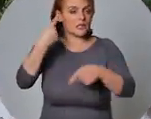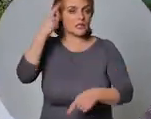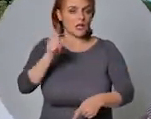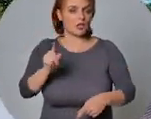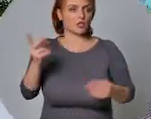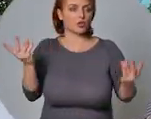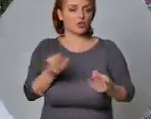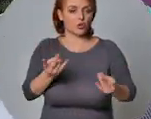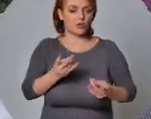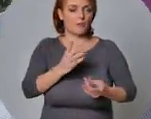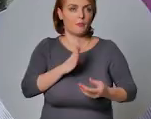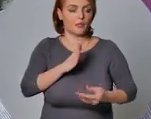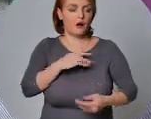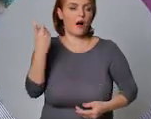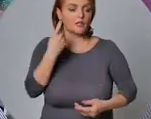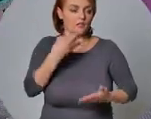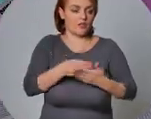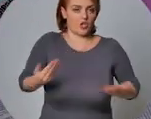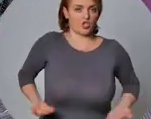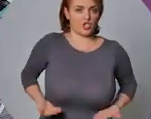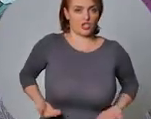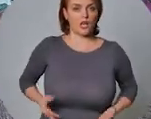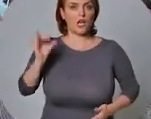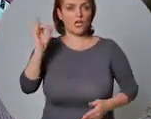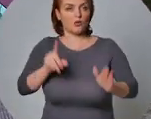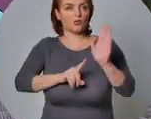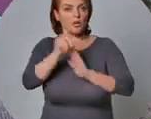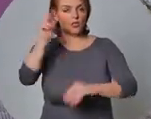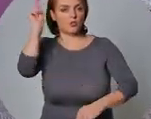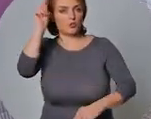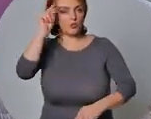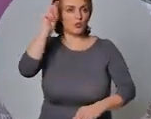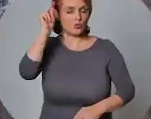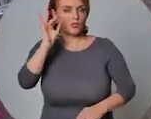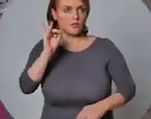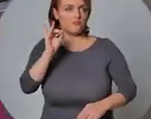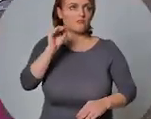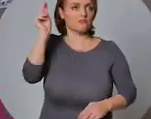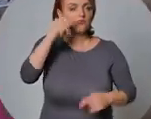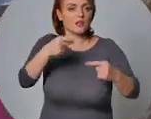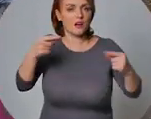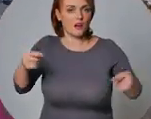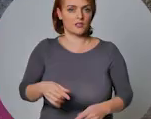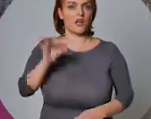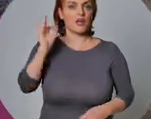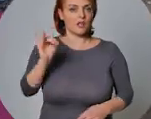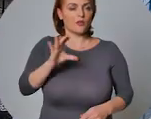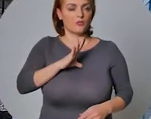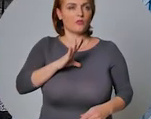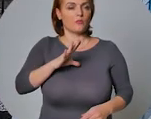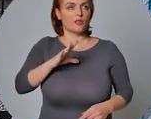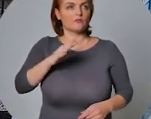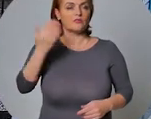pe viața lui. Iar asta a însemnat să însușească abilități de viață. S-au găsit destui oameni buni în